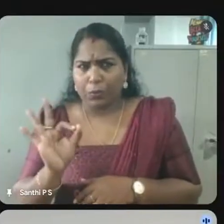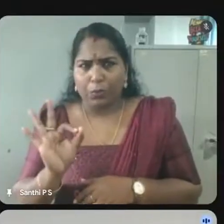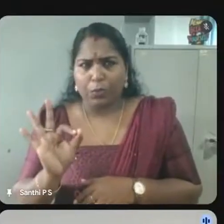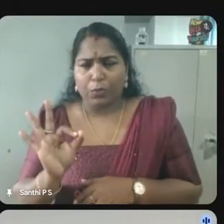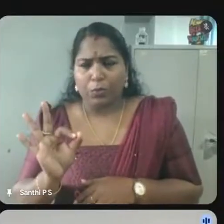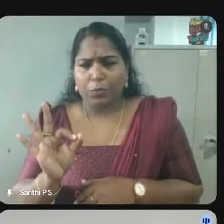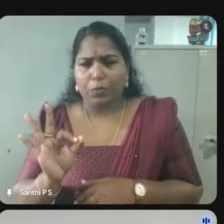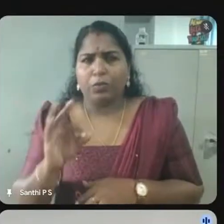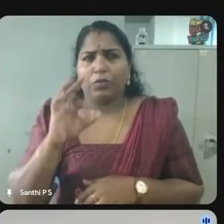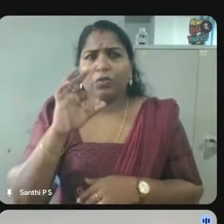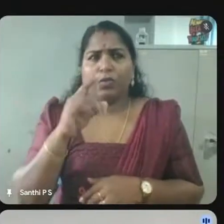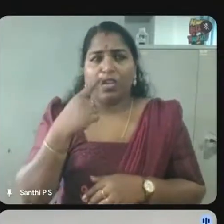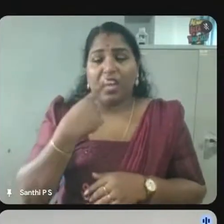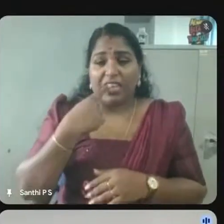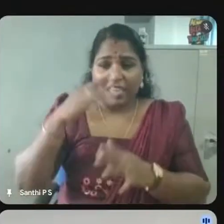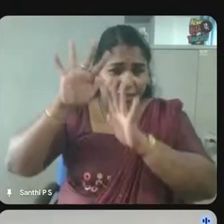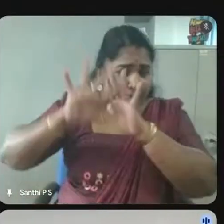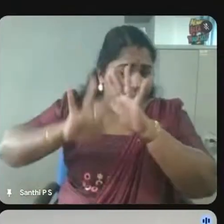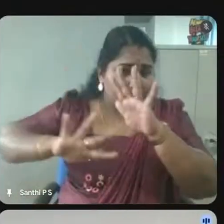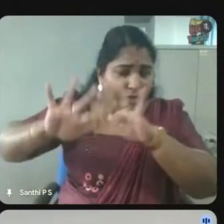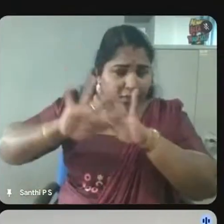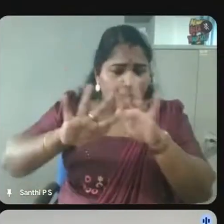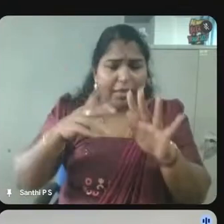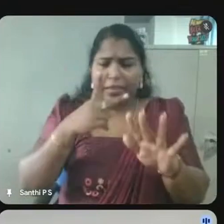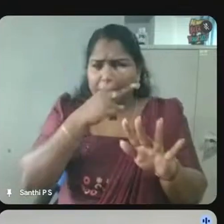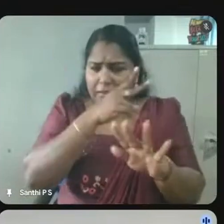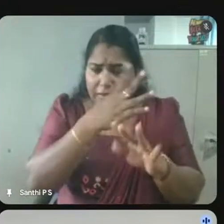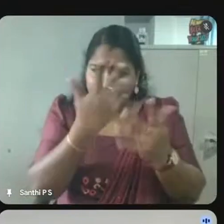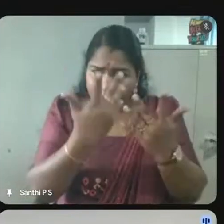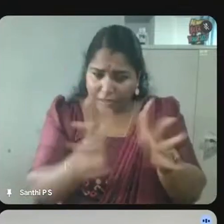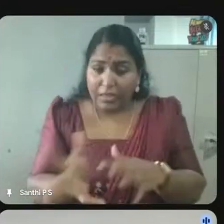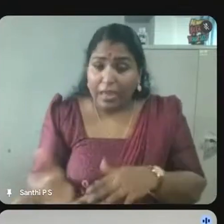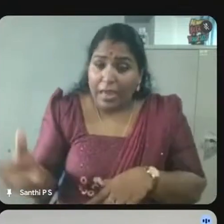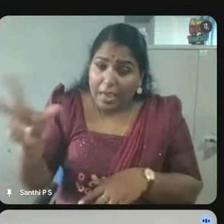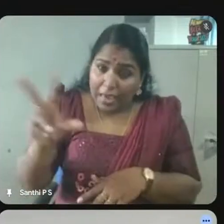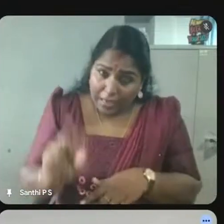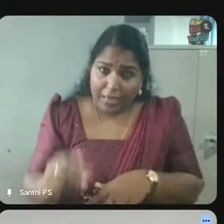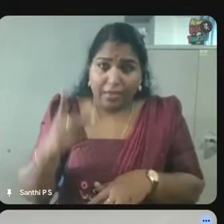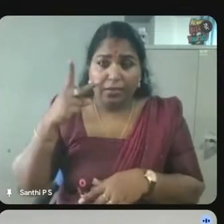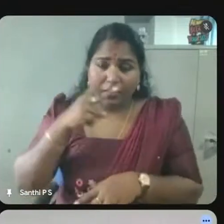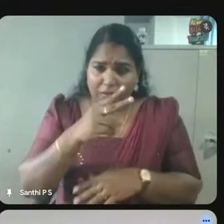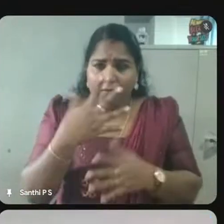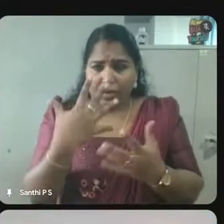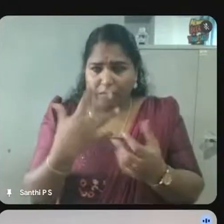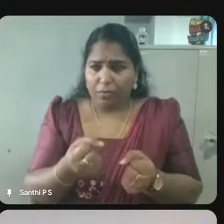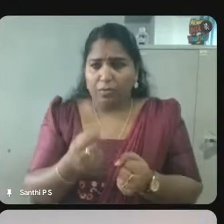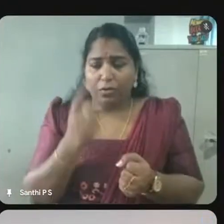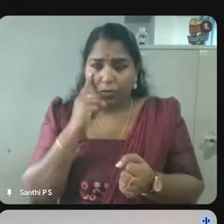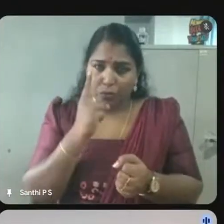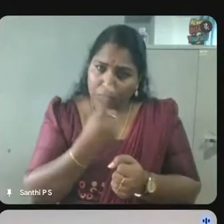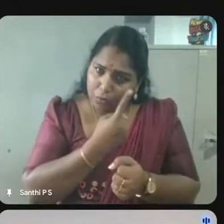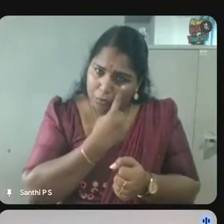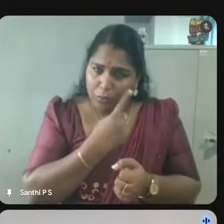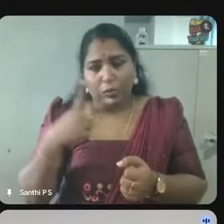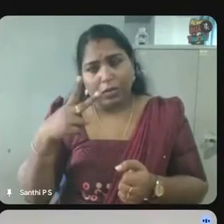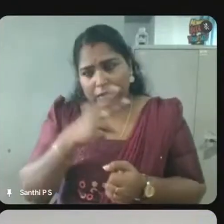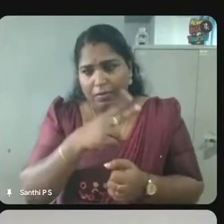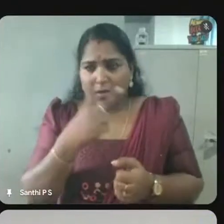ഈ കാറ്ററാക്ടിന്റെ സർജറി ആദ്യം ചെയ്തതിന് ശേഷം രണ്ടാമതൊരു സർജറി വേണമെന്ന് സജസ്റ്റ് ചെയ്തിട്ടുണ്ട്. അതെ, 2 കണ്ണ് ചെയ്തു കഴിഞ്ഞു.